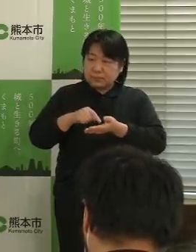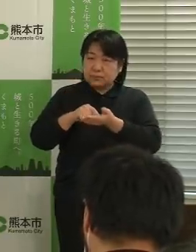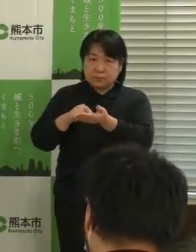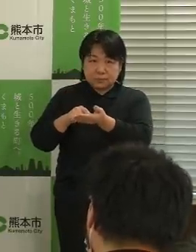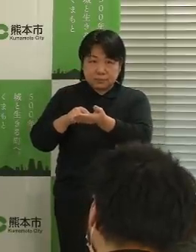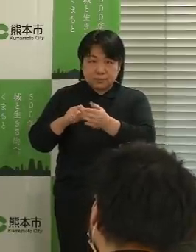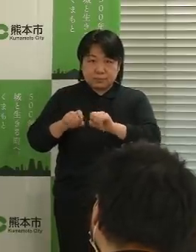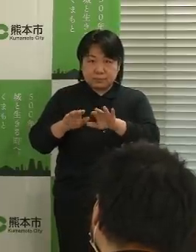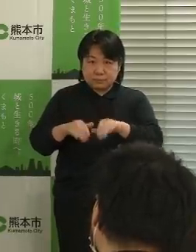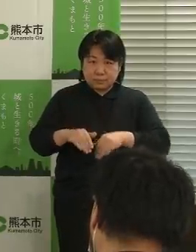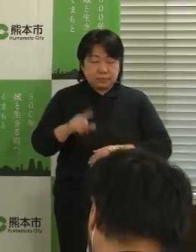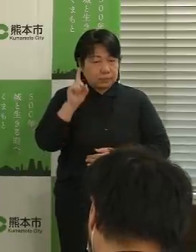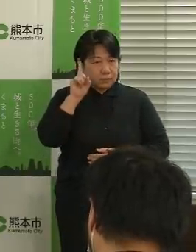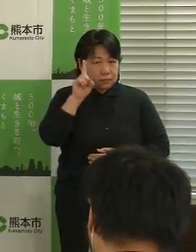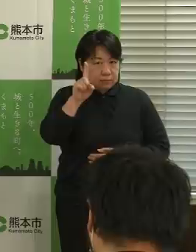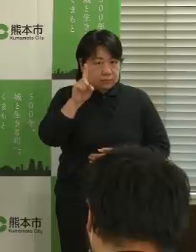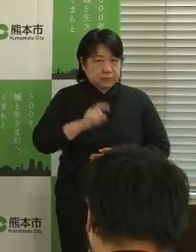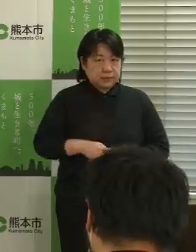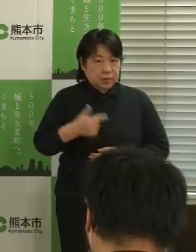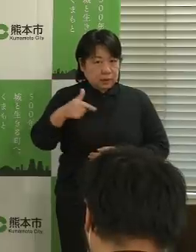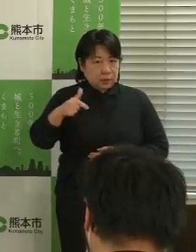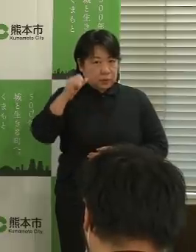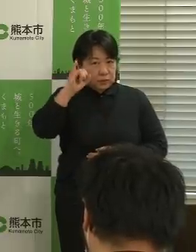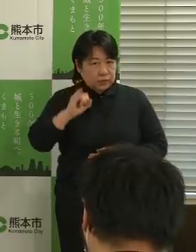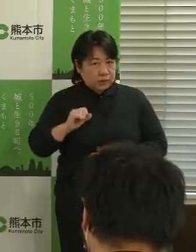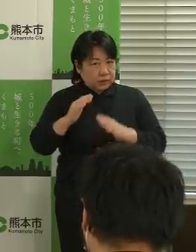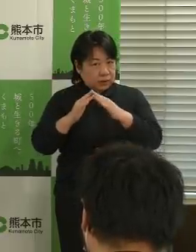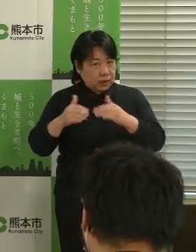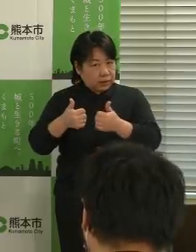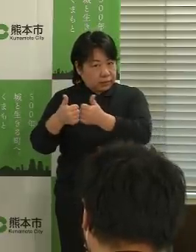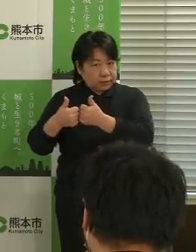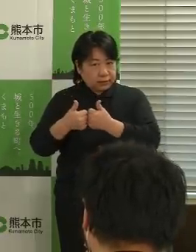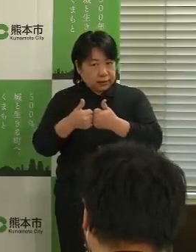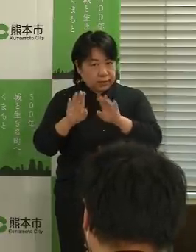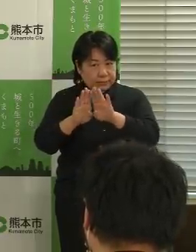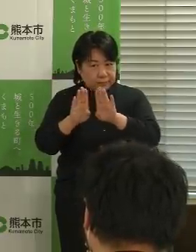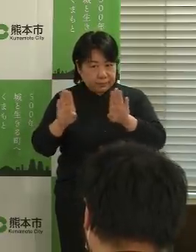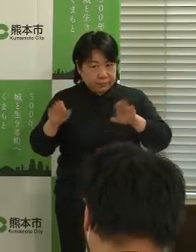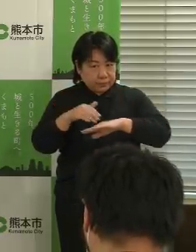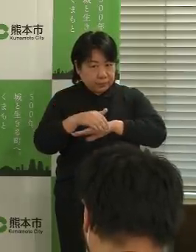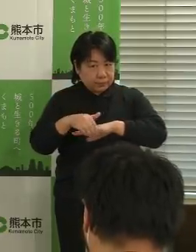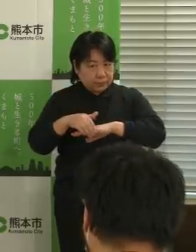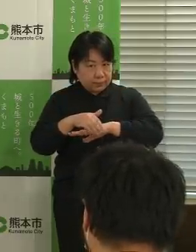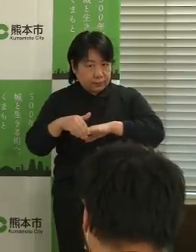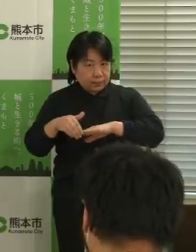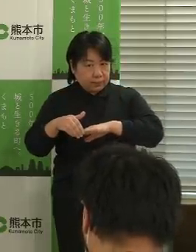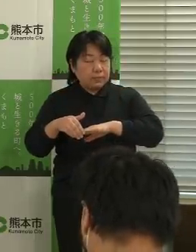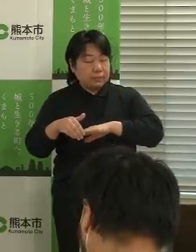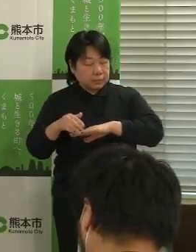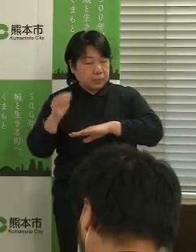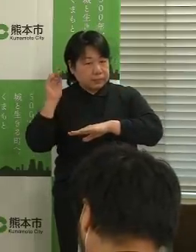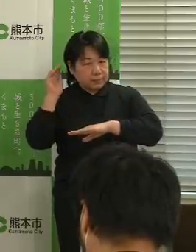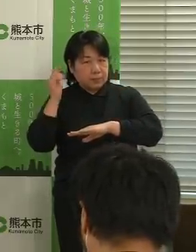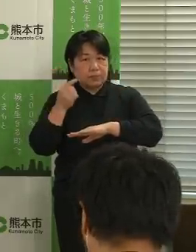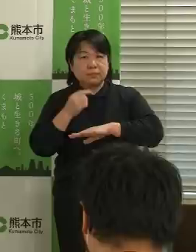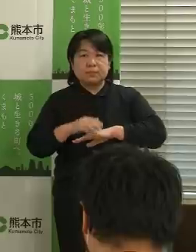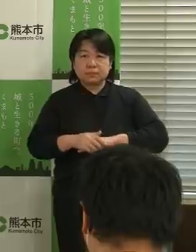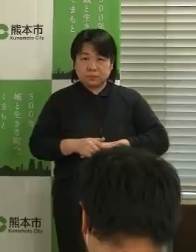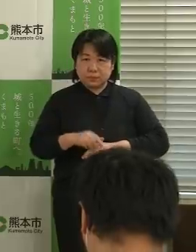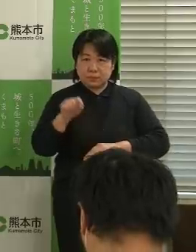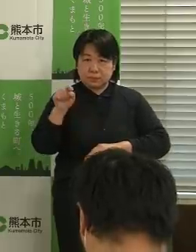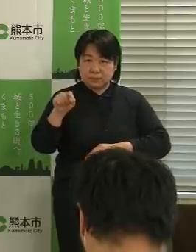、明日教育委員会議が開かれる予定というふうに伺っておりますので、そこ